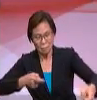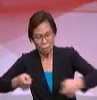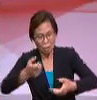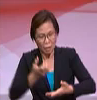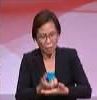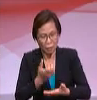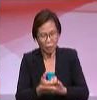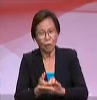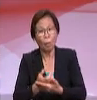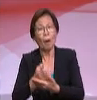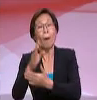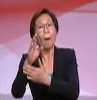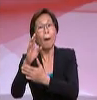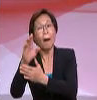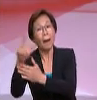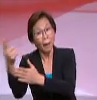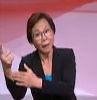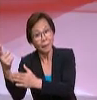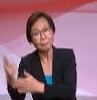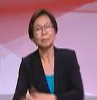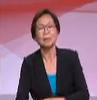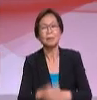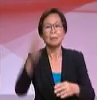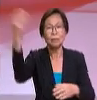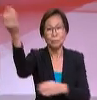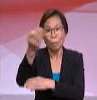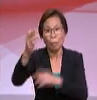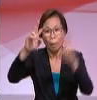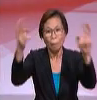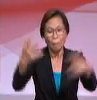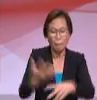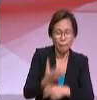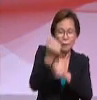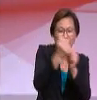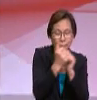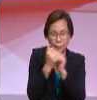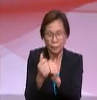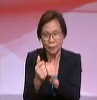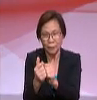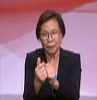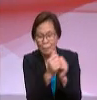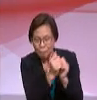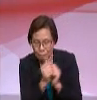ekonomi bayangan. Beliau berkata demikian pada forum bertajuk Menang Bersama,